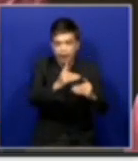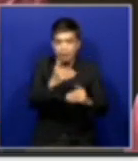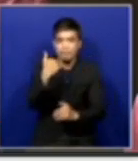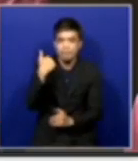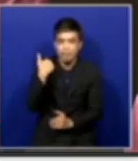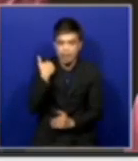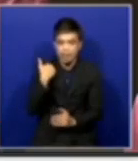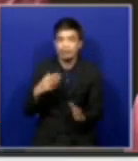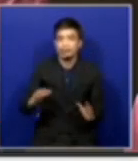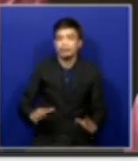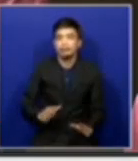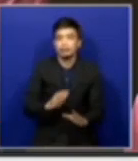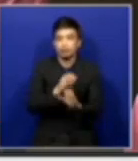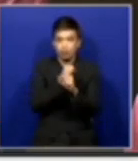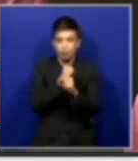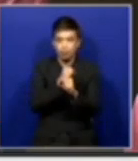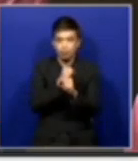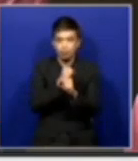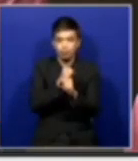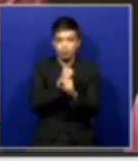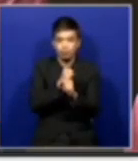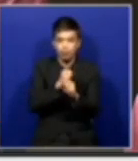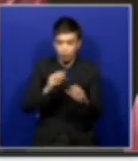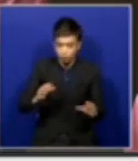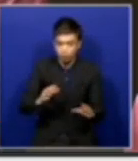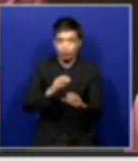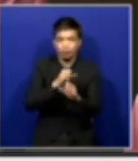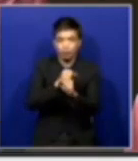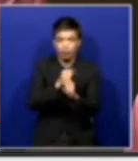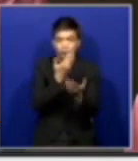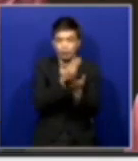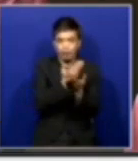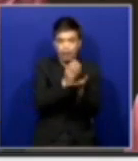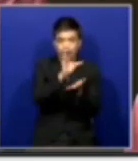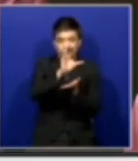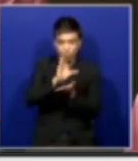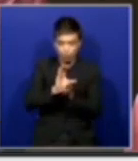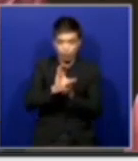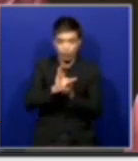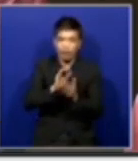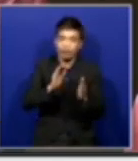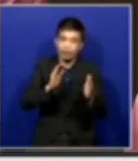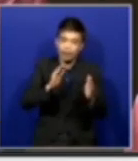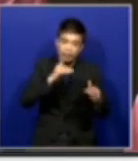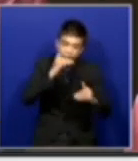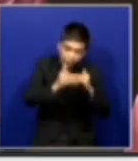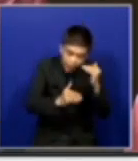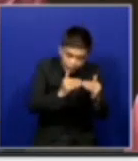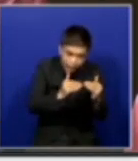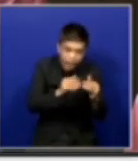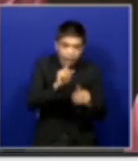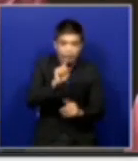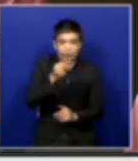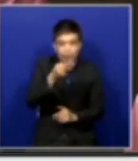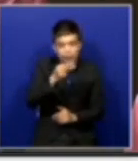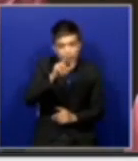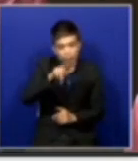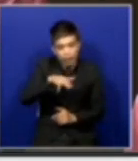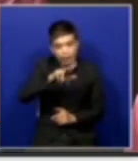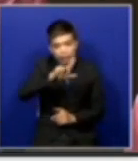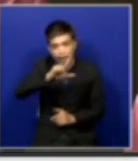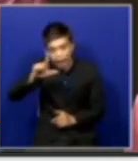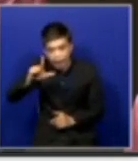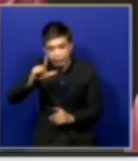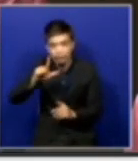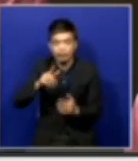ครับว่าเพราะมาในส่วนนี้นะครับไม่ว่าจะเป็นงบบูรณาการ 13,000 กว่าล้านรวมทั้ง